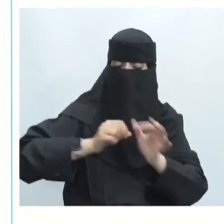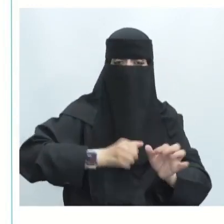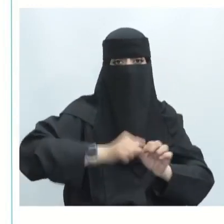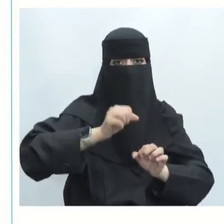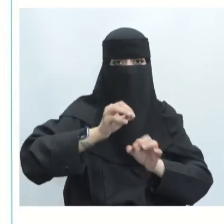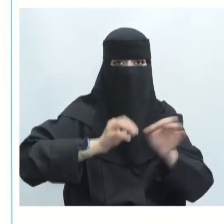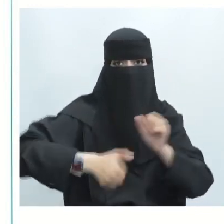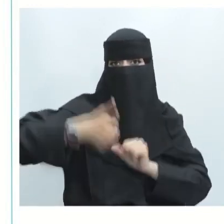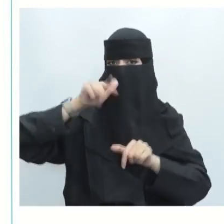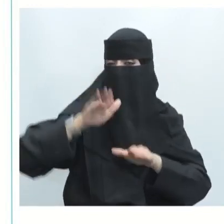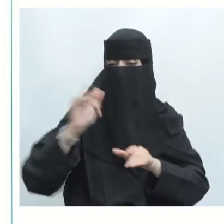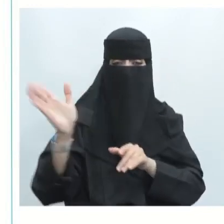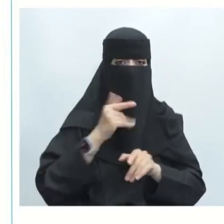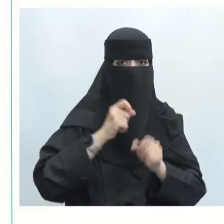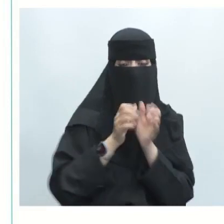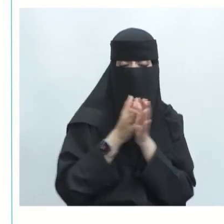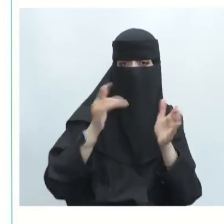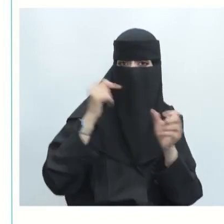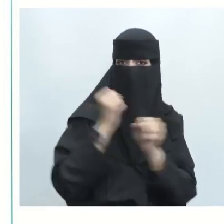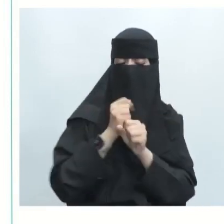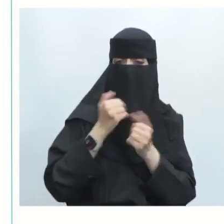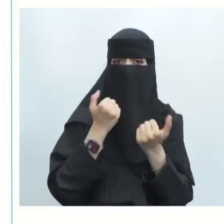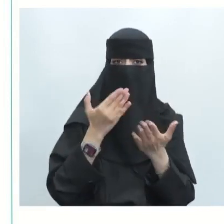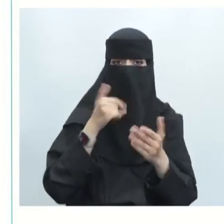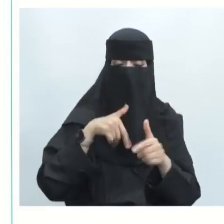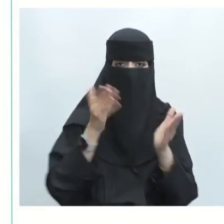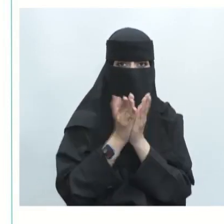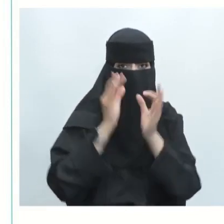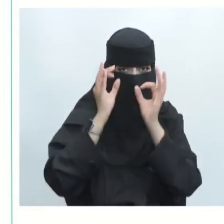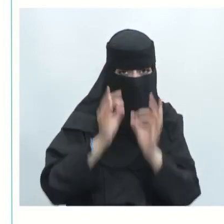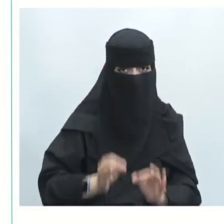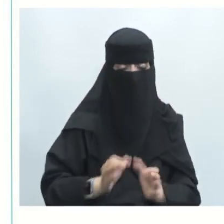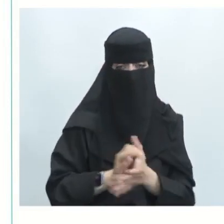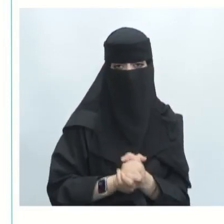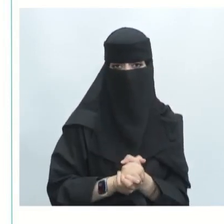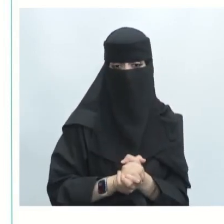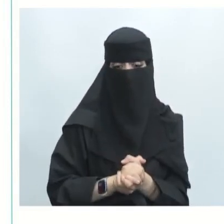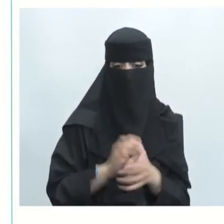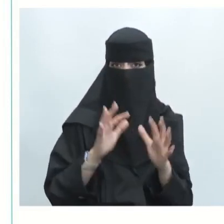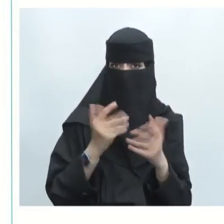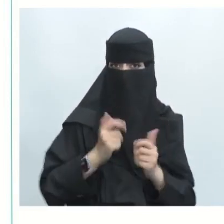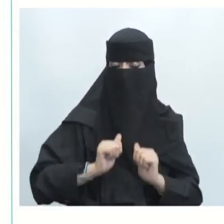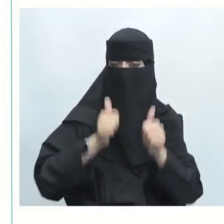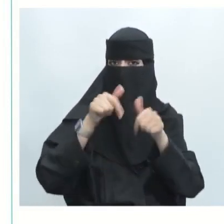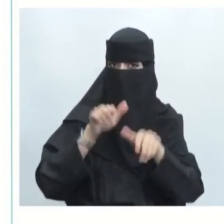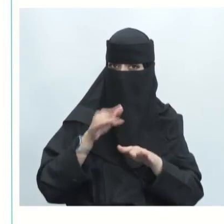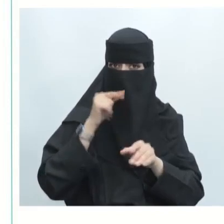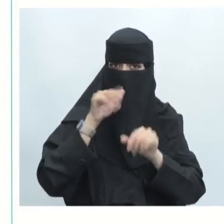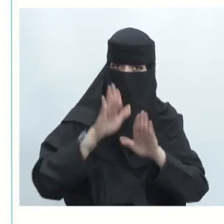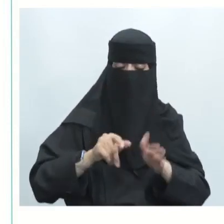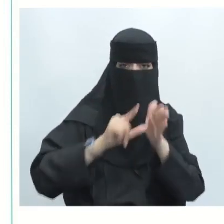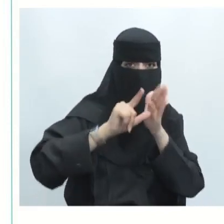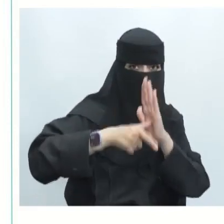يتسرع في اي قرار بتوسيع اعماله ما لم يدرس بدقه وعنايه كيفيه القيام بذلك اذا التخطيط